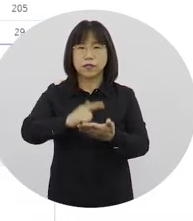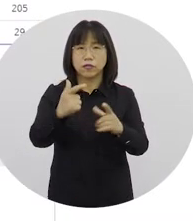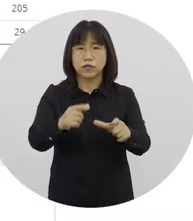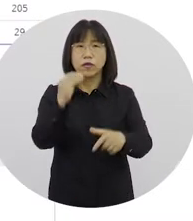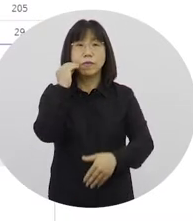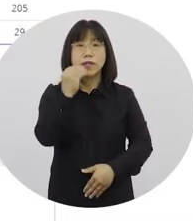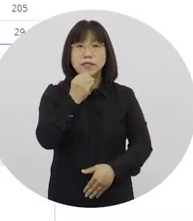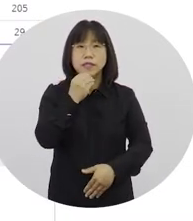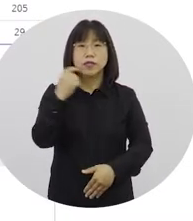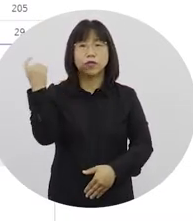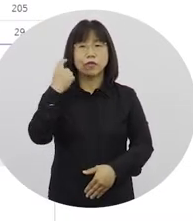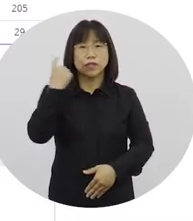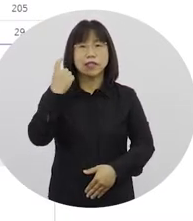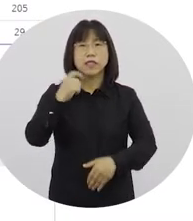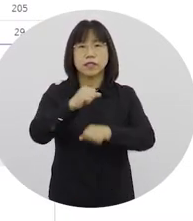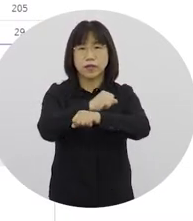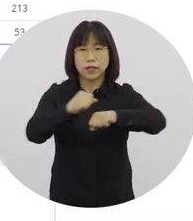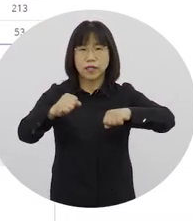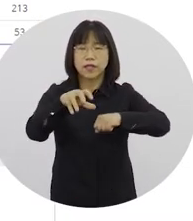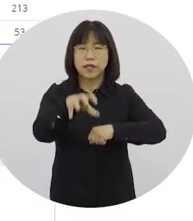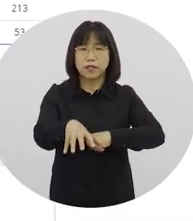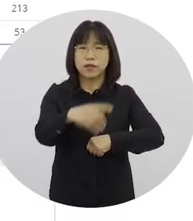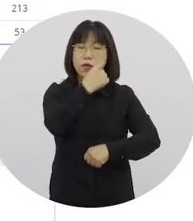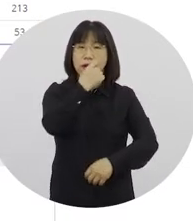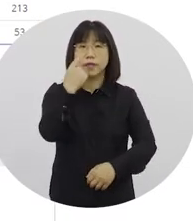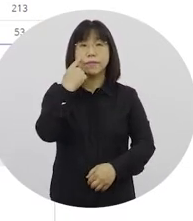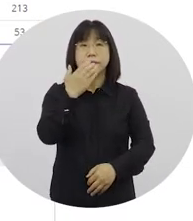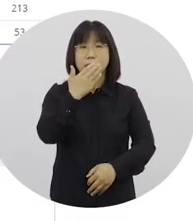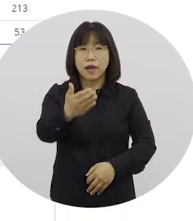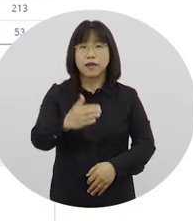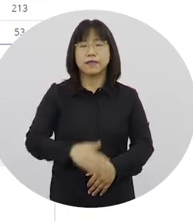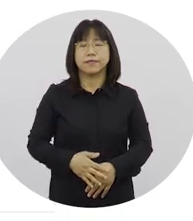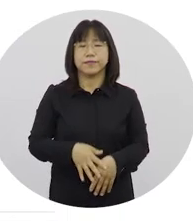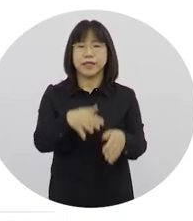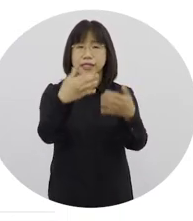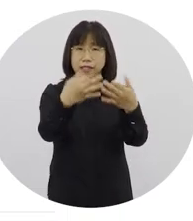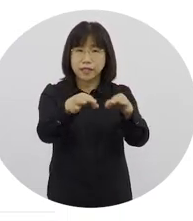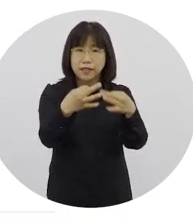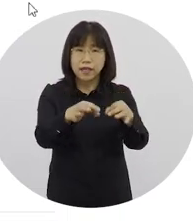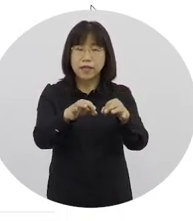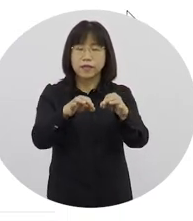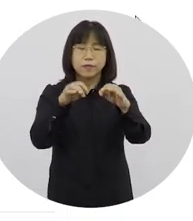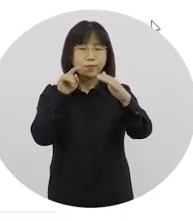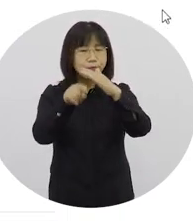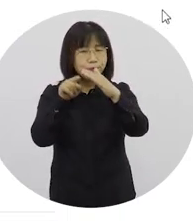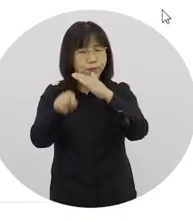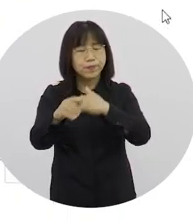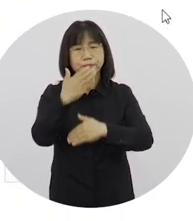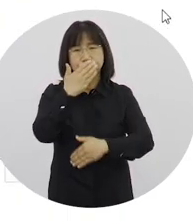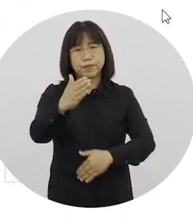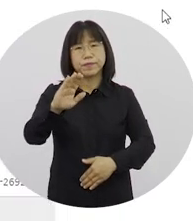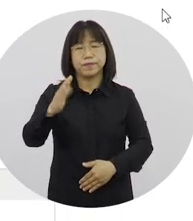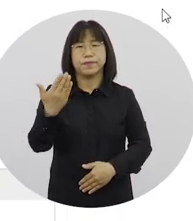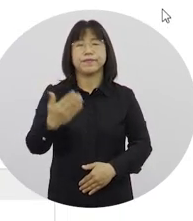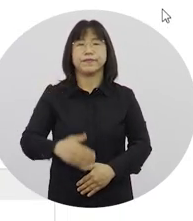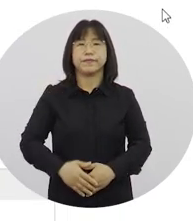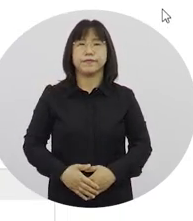홈페이지 소시 꽝 장 공지 새소식 에서 확인할 수 있으며 각 은행을 통해 문의하면 됩니다